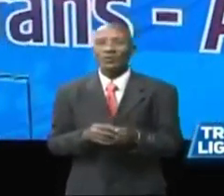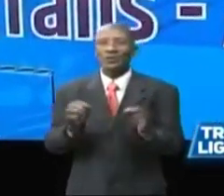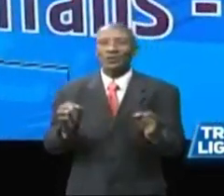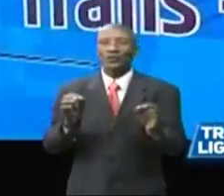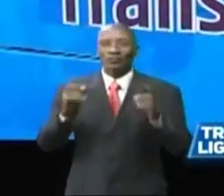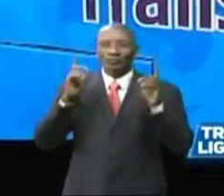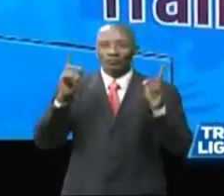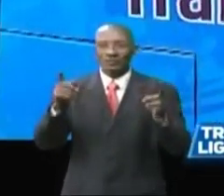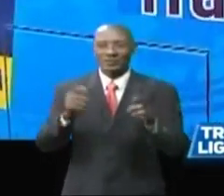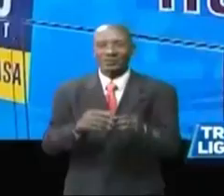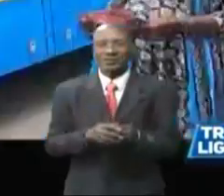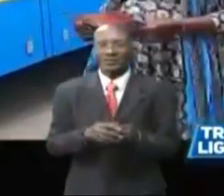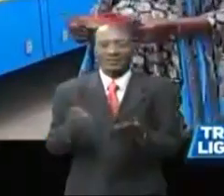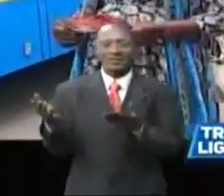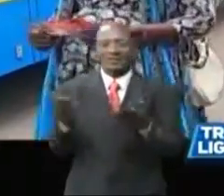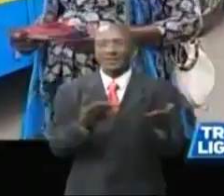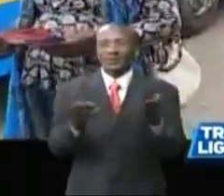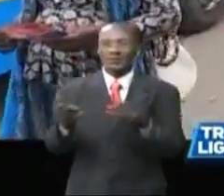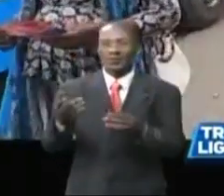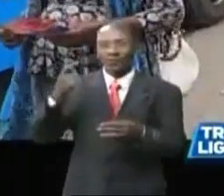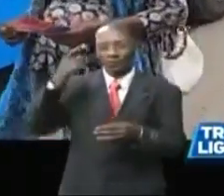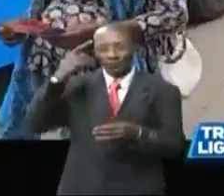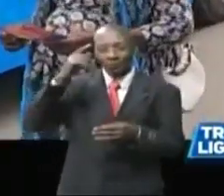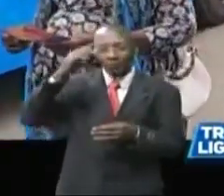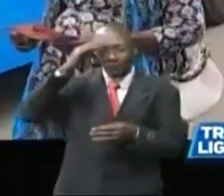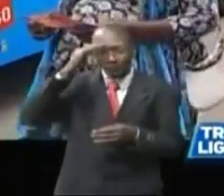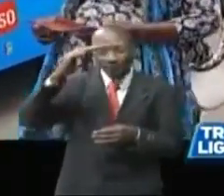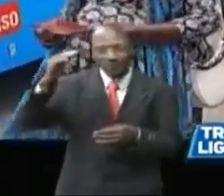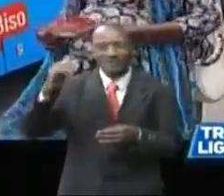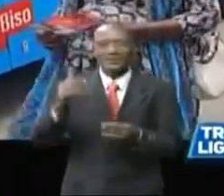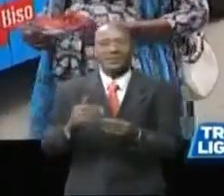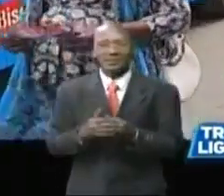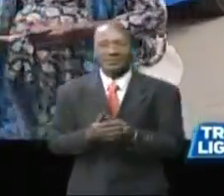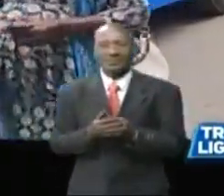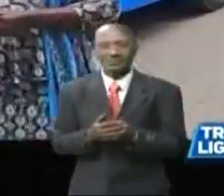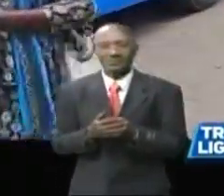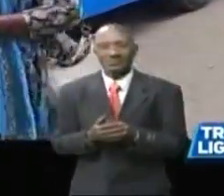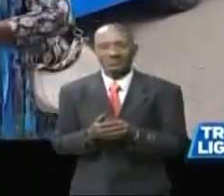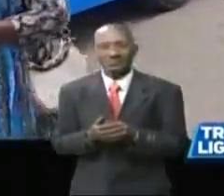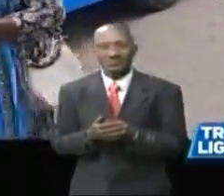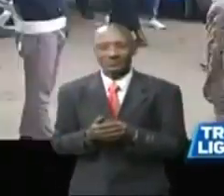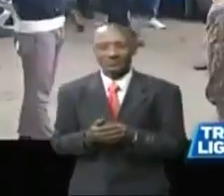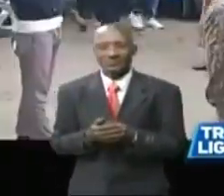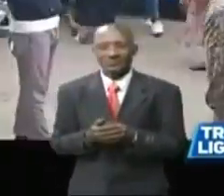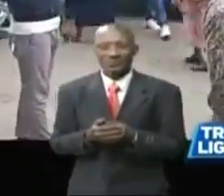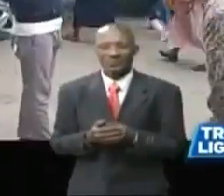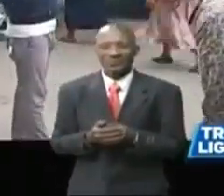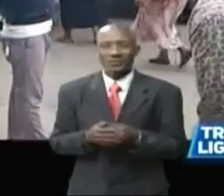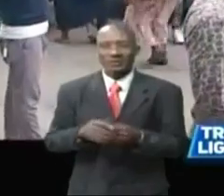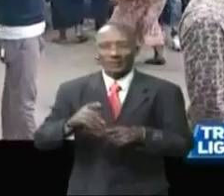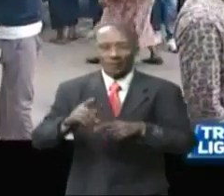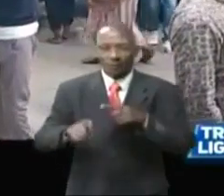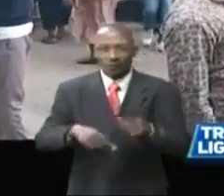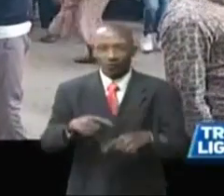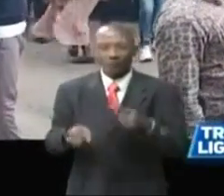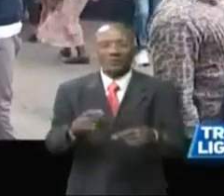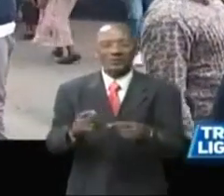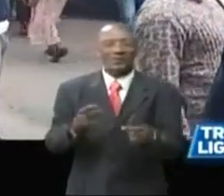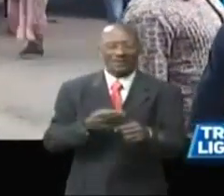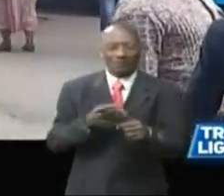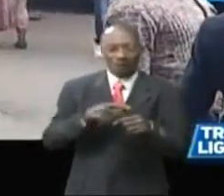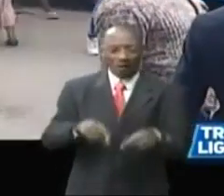Transacademia a lancé ce lundi 18 septembre 2023, deux nouvelles lignes à Kinshasa, la